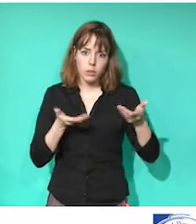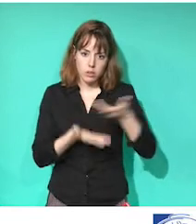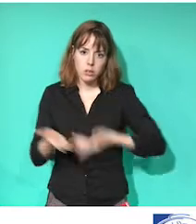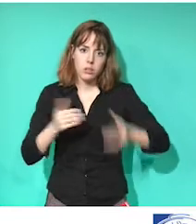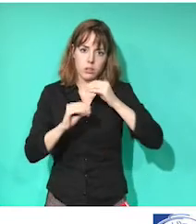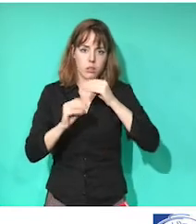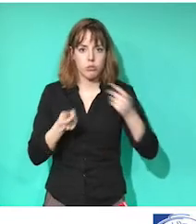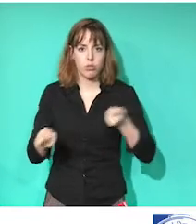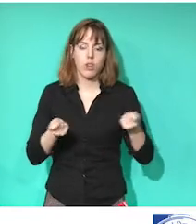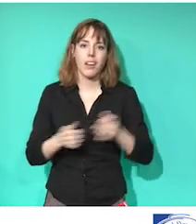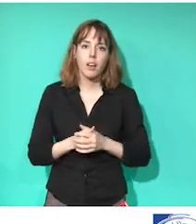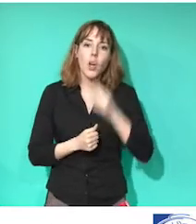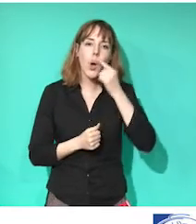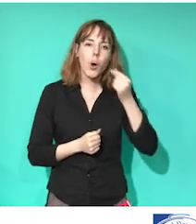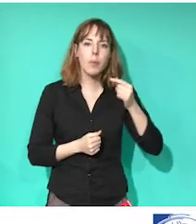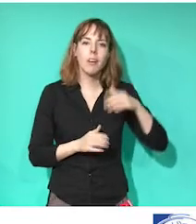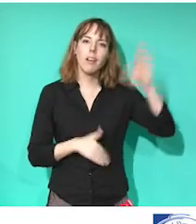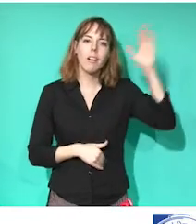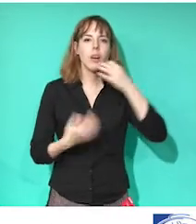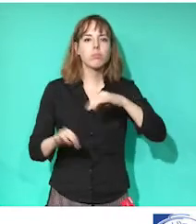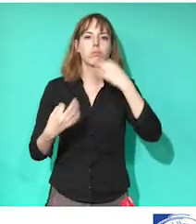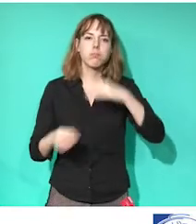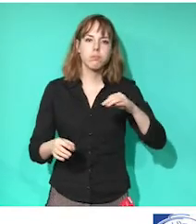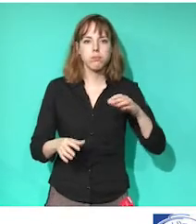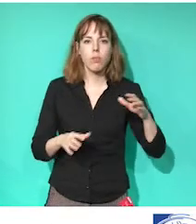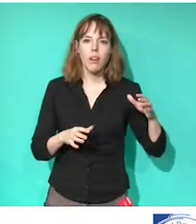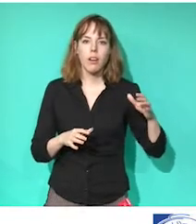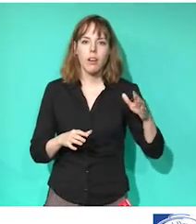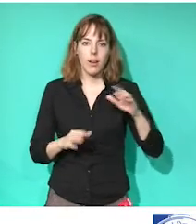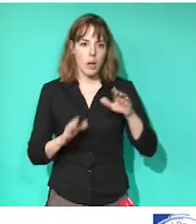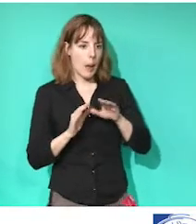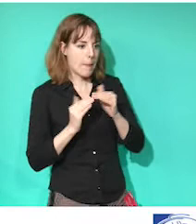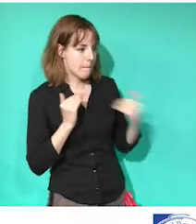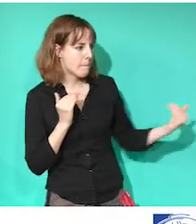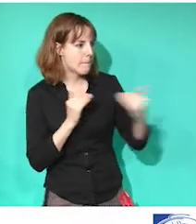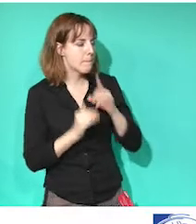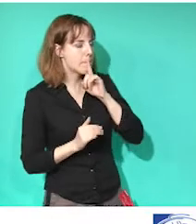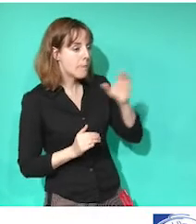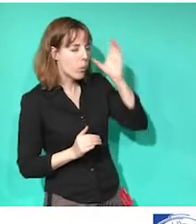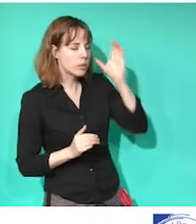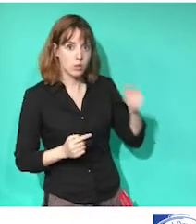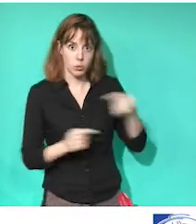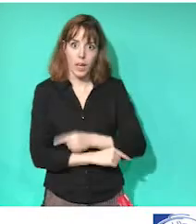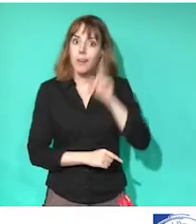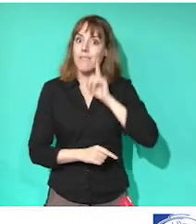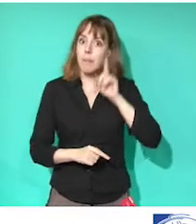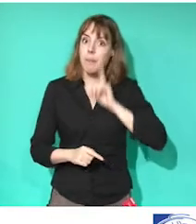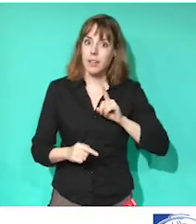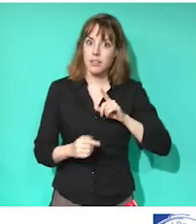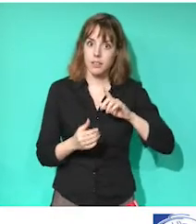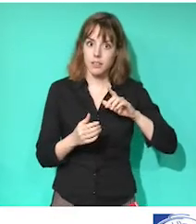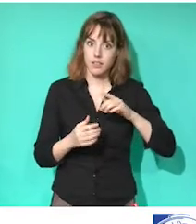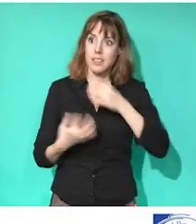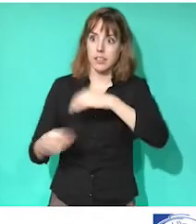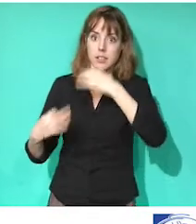homme parle en public, tout le monde se tait, et lorsqu'une femme parle, le brouhaha commence. Et on connaît ce que les Américains appellent le main interim